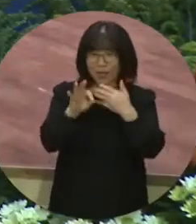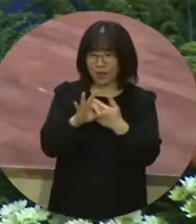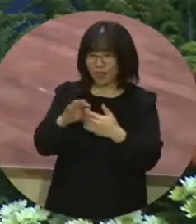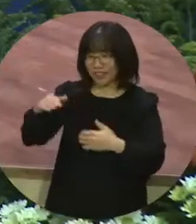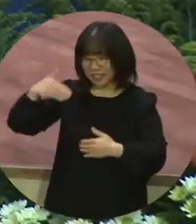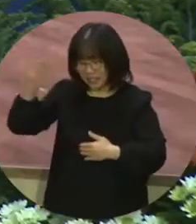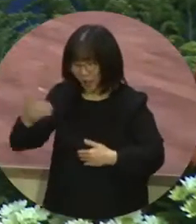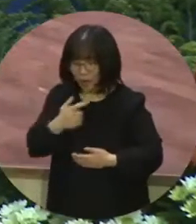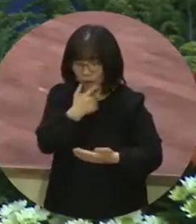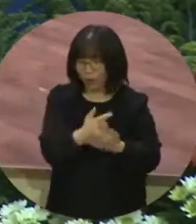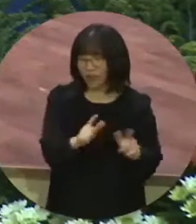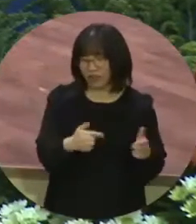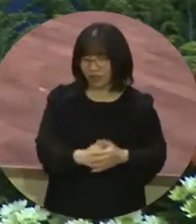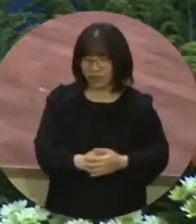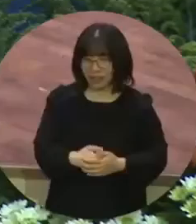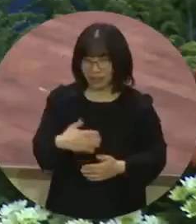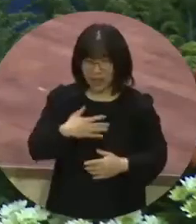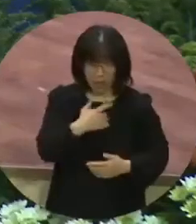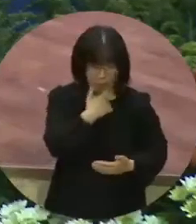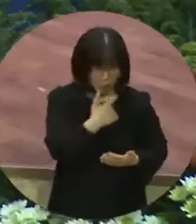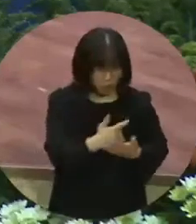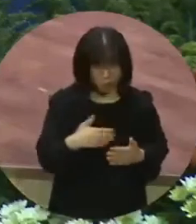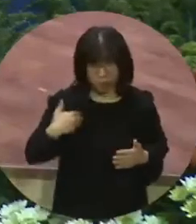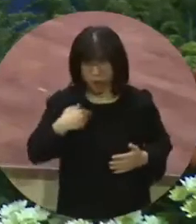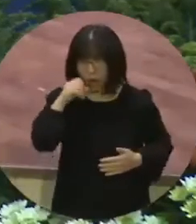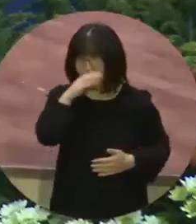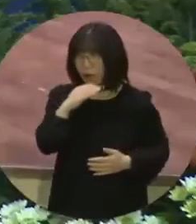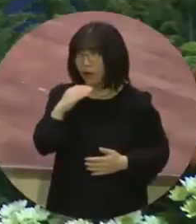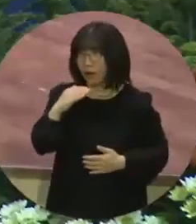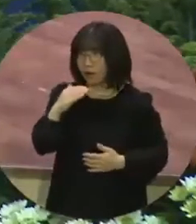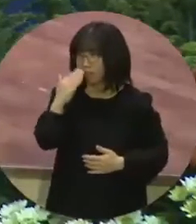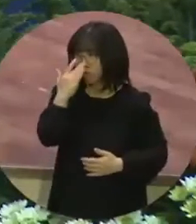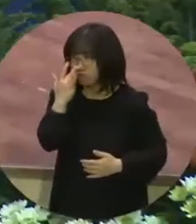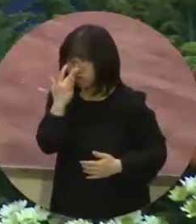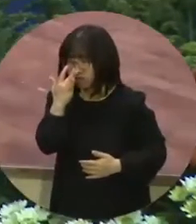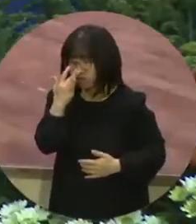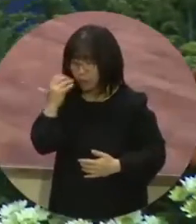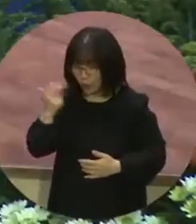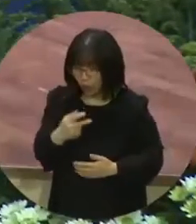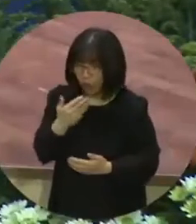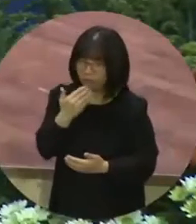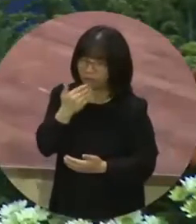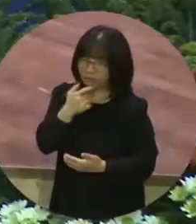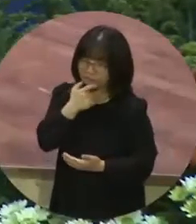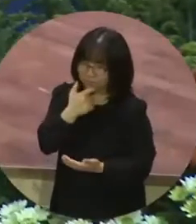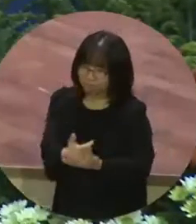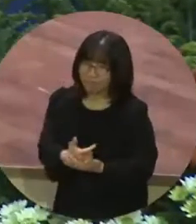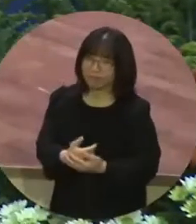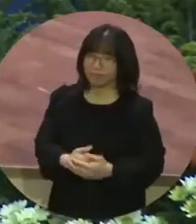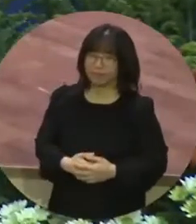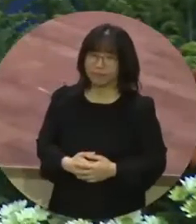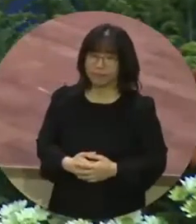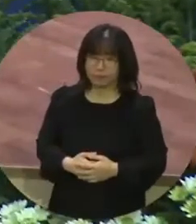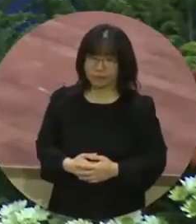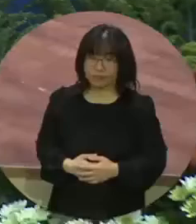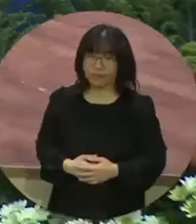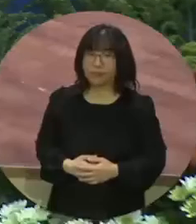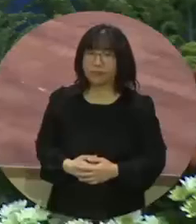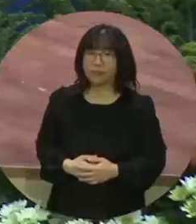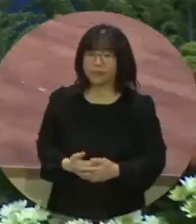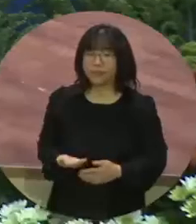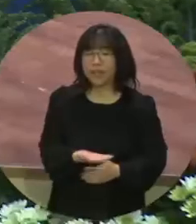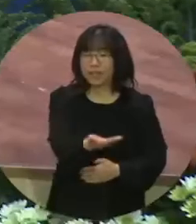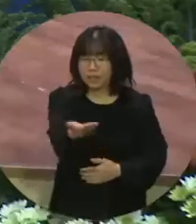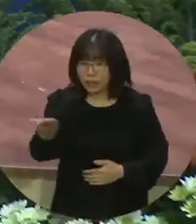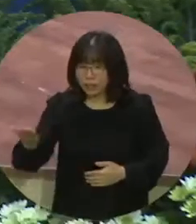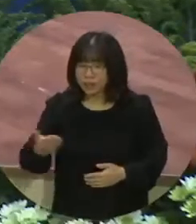아멘. 그런데 속은 줄 모르면 또 속아요. 계속 불행한 삶을 살게 된단 말이에요. 우리 연결